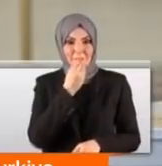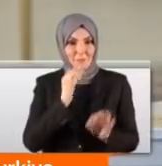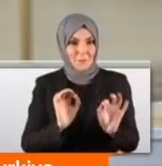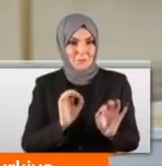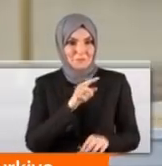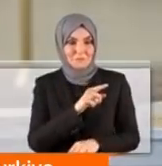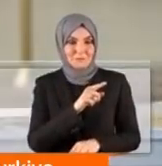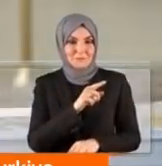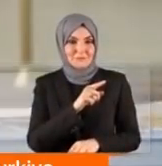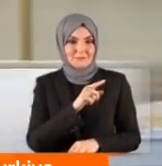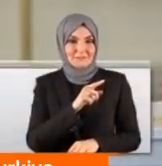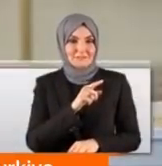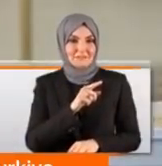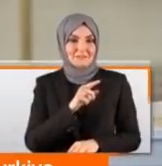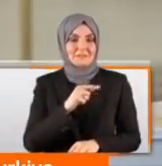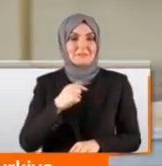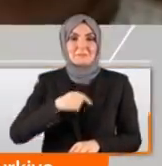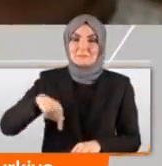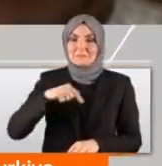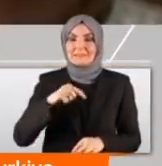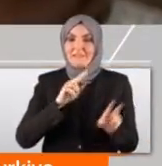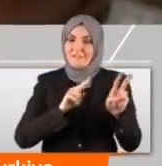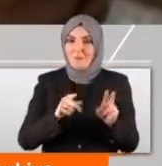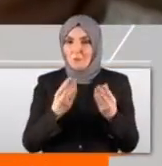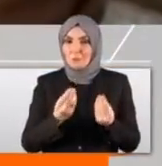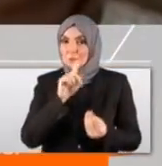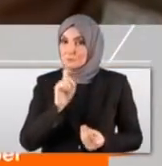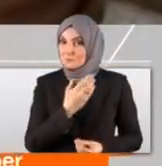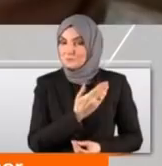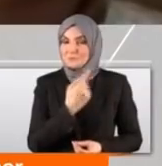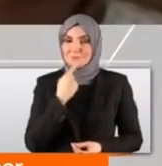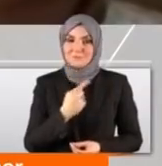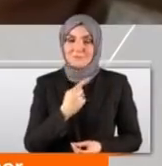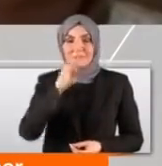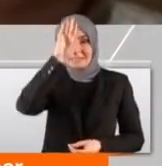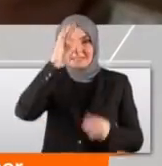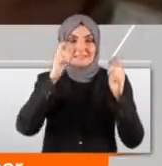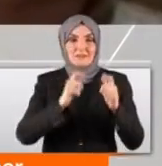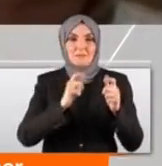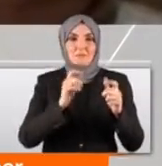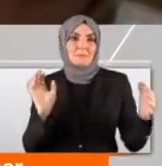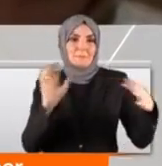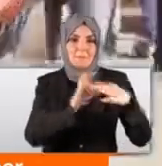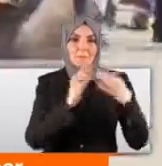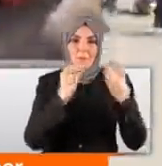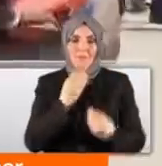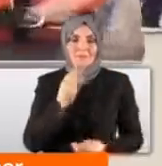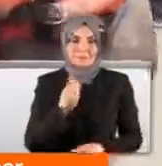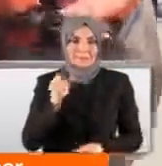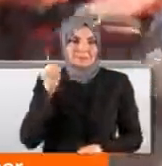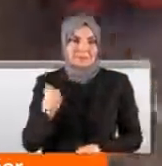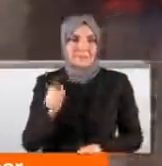bize böyle bir iftar yapabilirsiniz bir Hadi İstanbul'dan bağlanan cinsi adalardaki faytonların kaldırılmasıyla